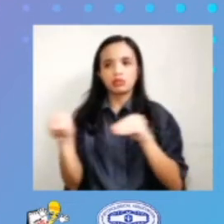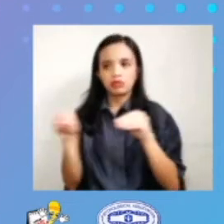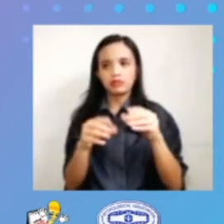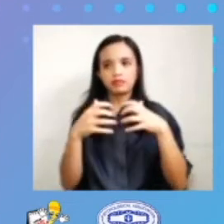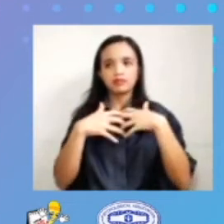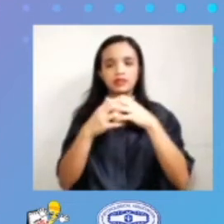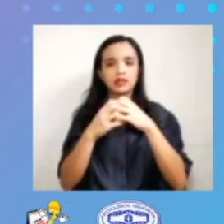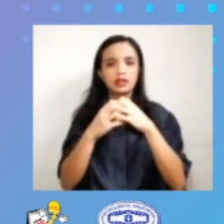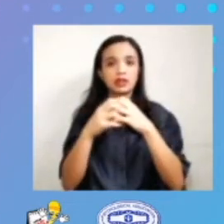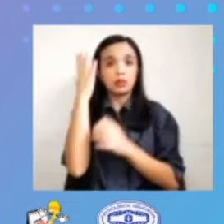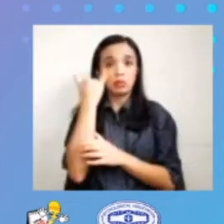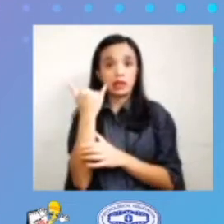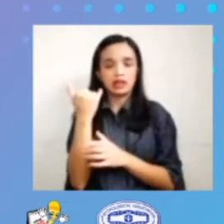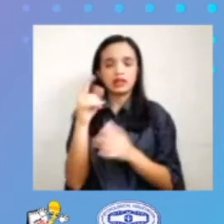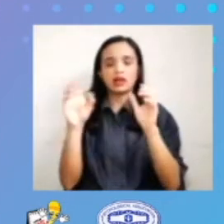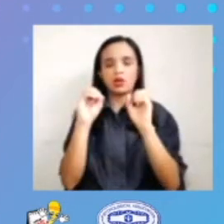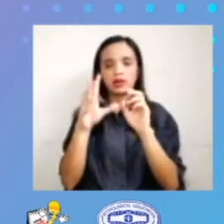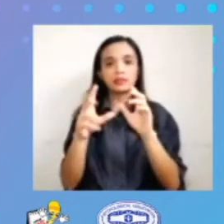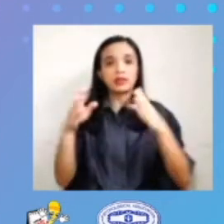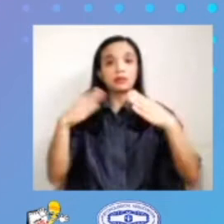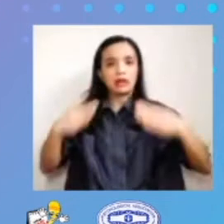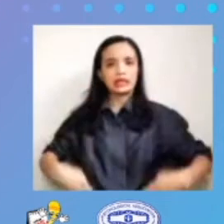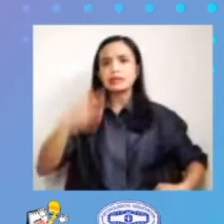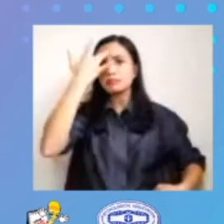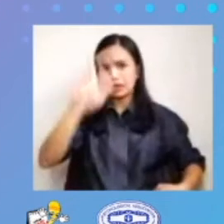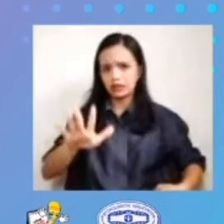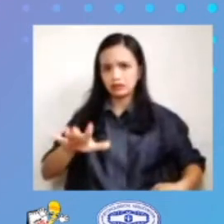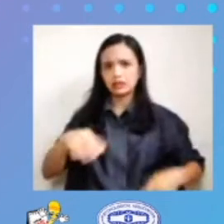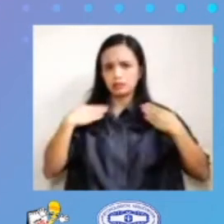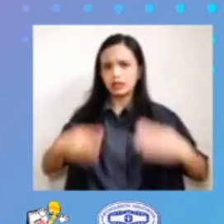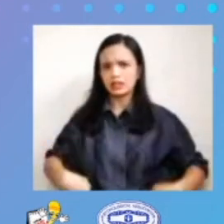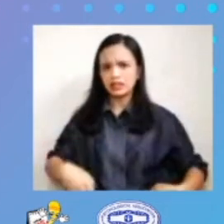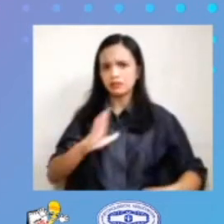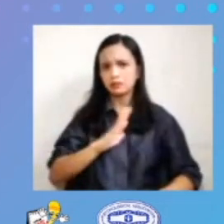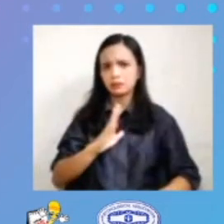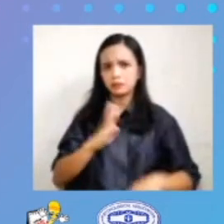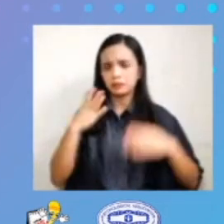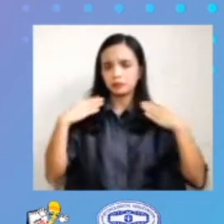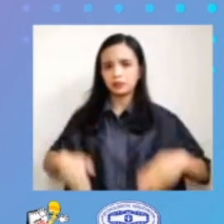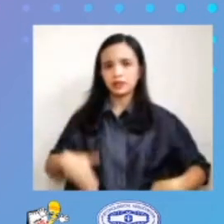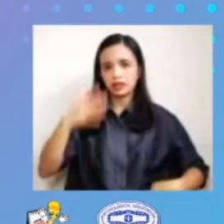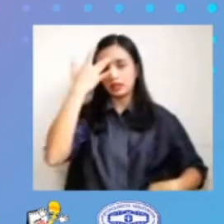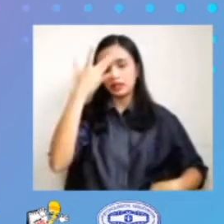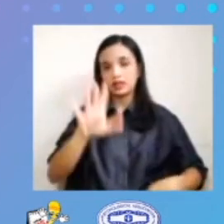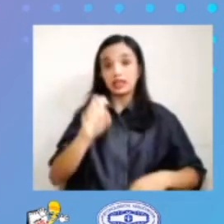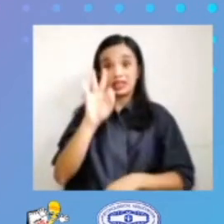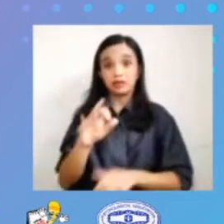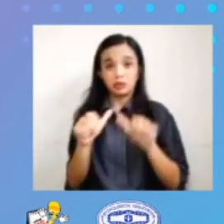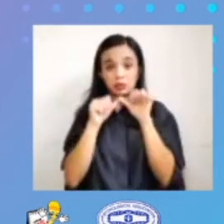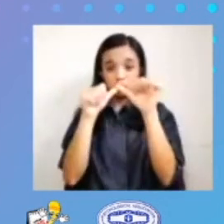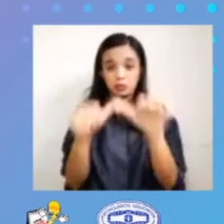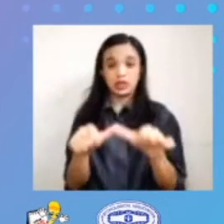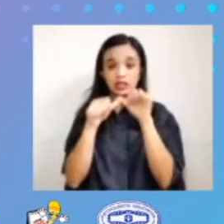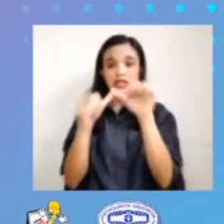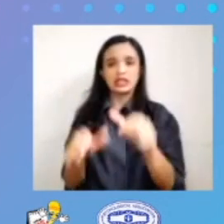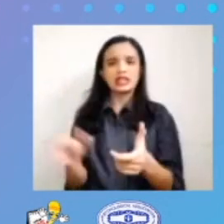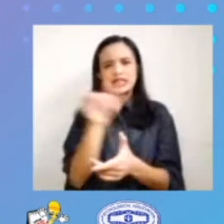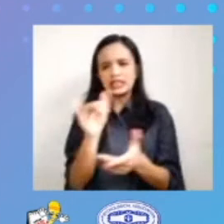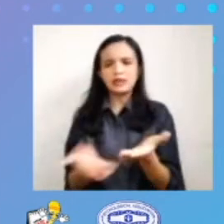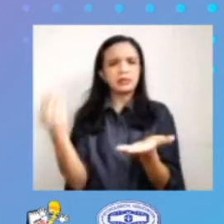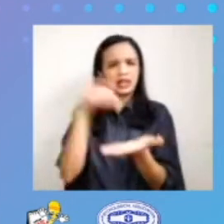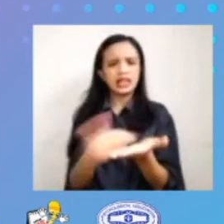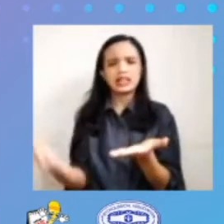no, talagang todo smile tayo. Gusto ka yan. Always smile. Okay. So, ito po, di ba po nauso ngayon